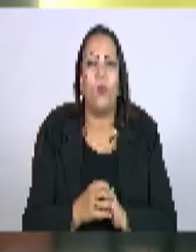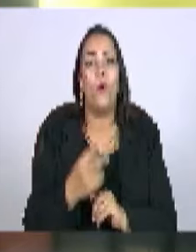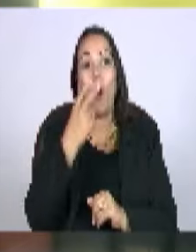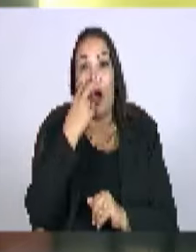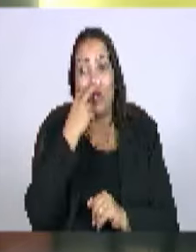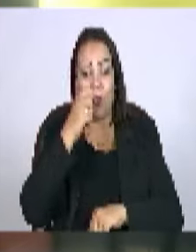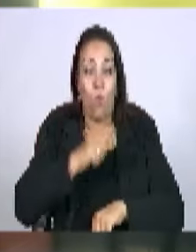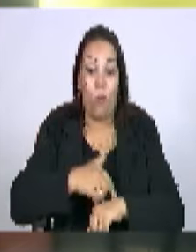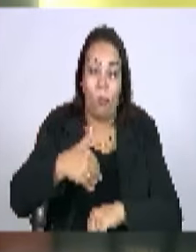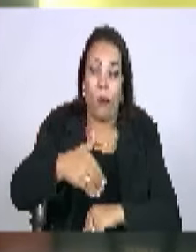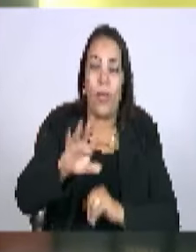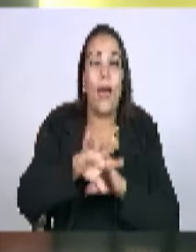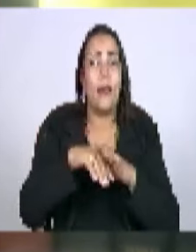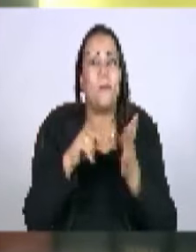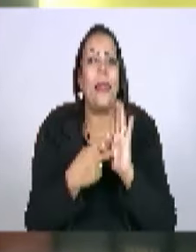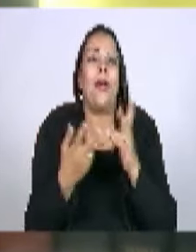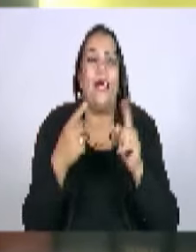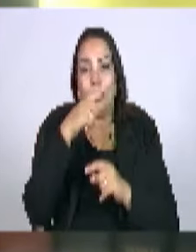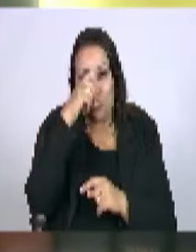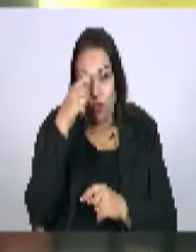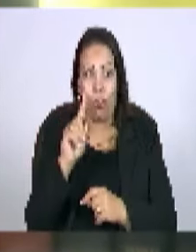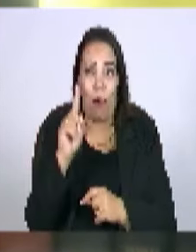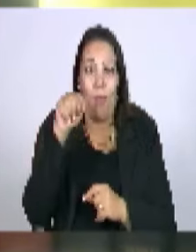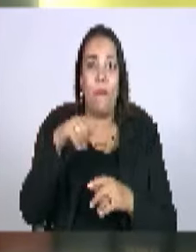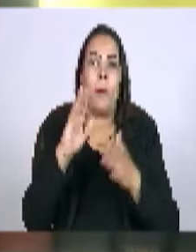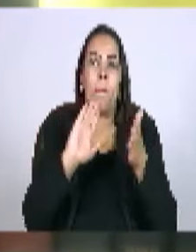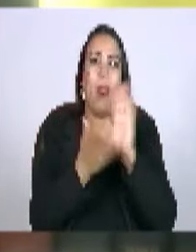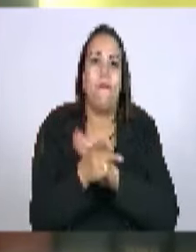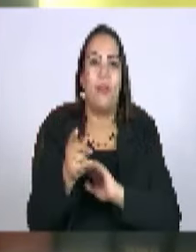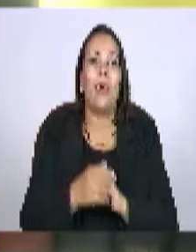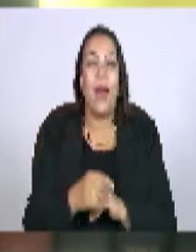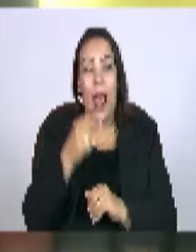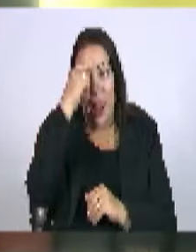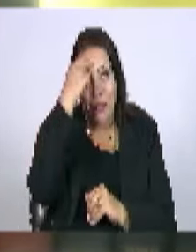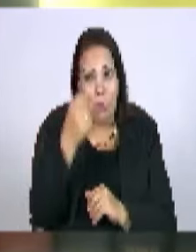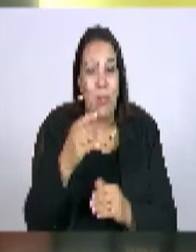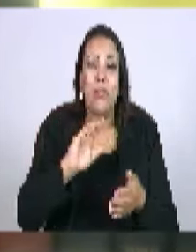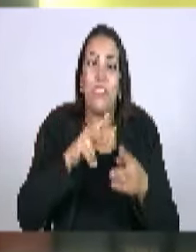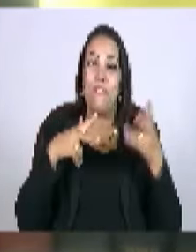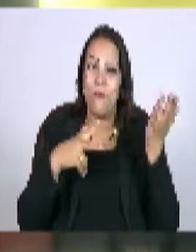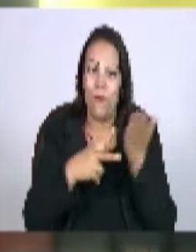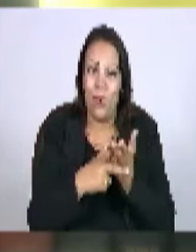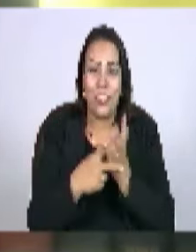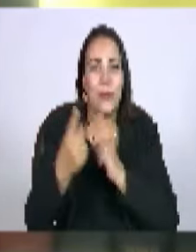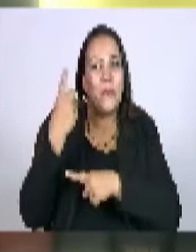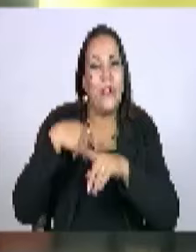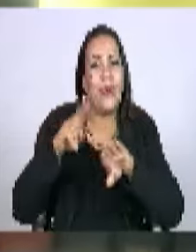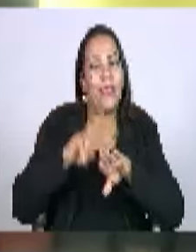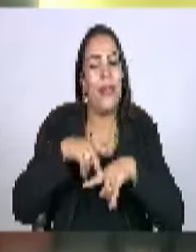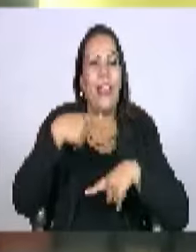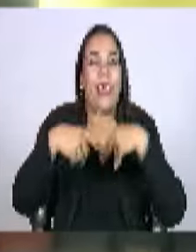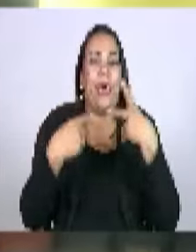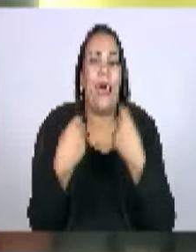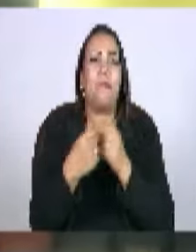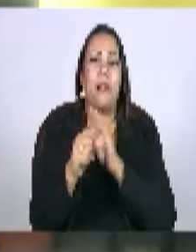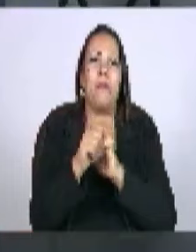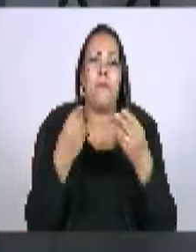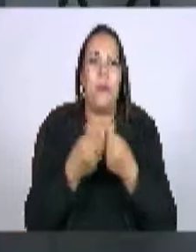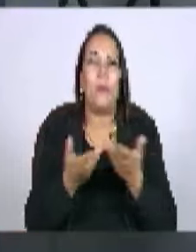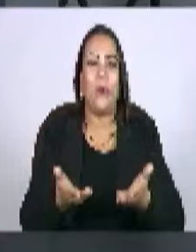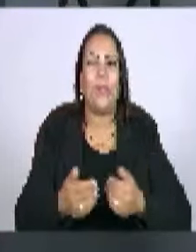المرحله القادمه ماذا سيحدث في هذا الملف اسمحولنا نخرج بفاصل ونعود لاستكمال فقرات هذه